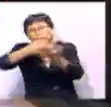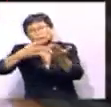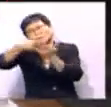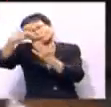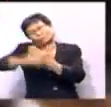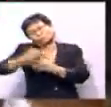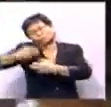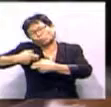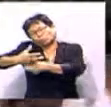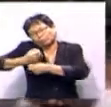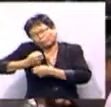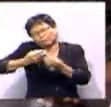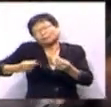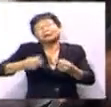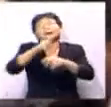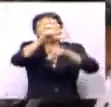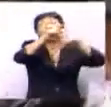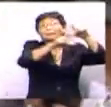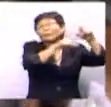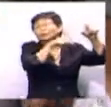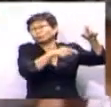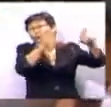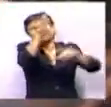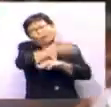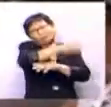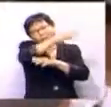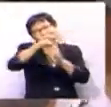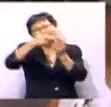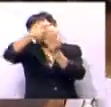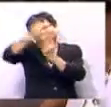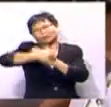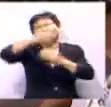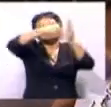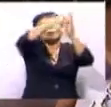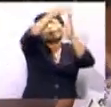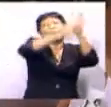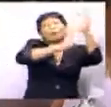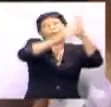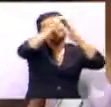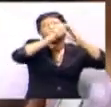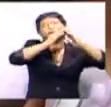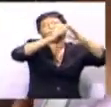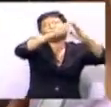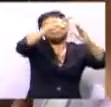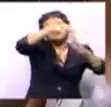projek. Sebelum ini, DBKL juga telah membatalkan projek mengecat bangunan perumahan